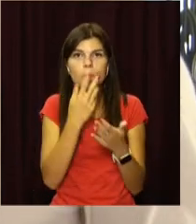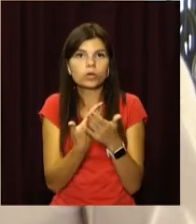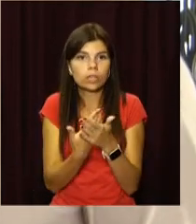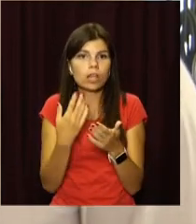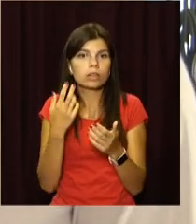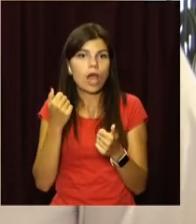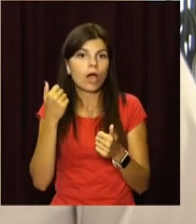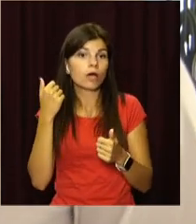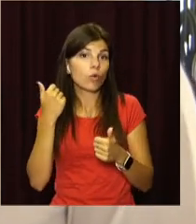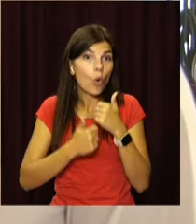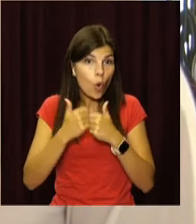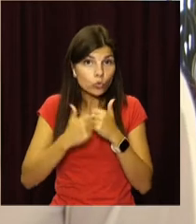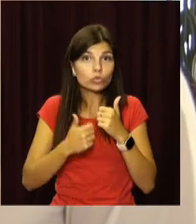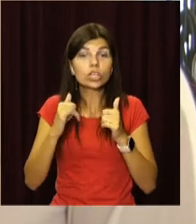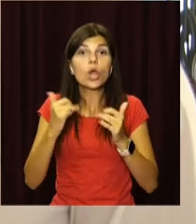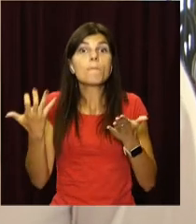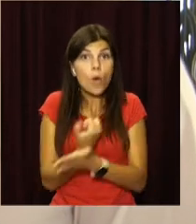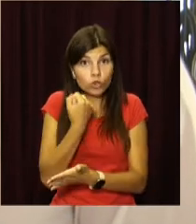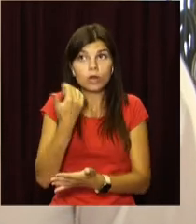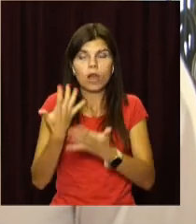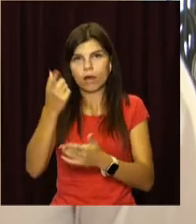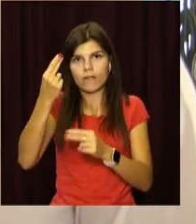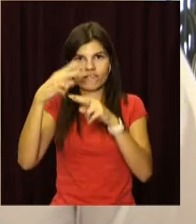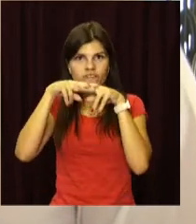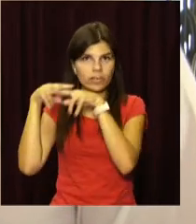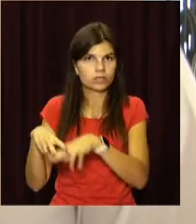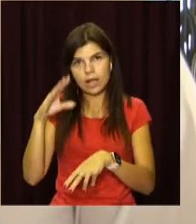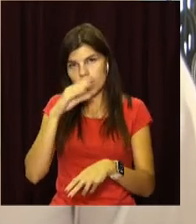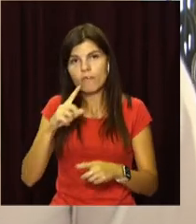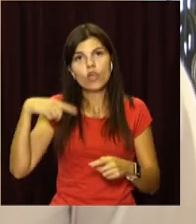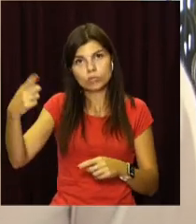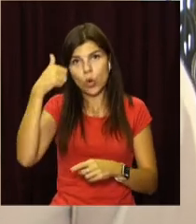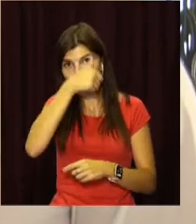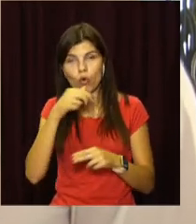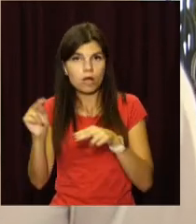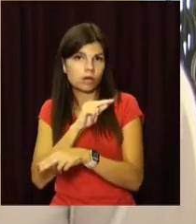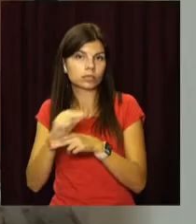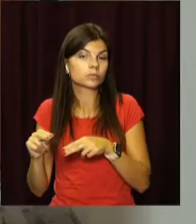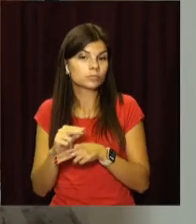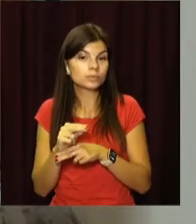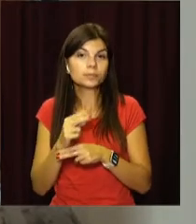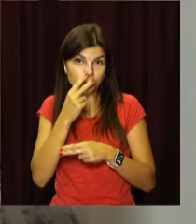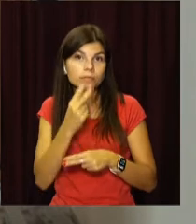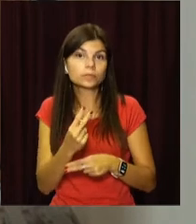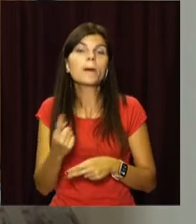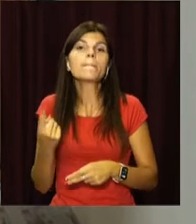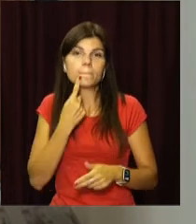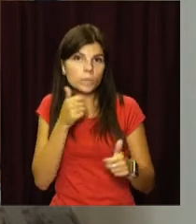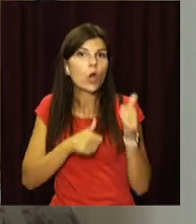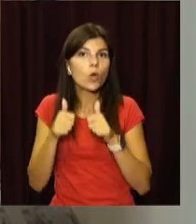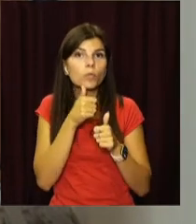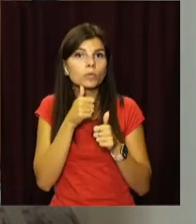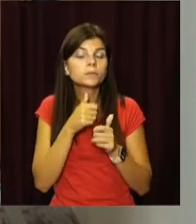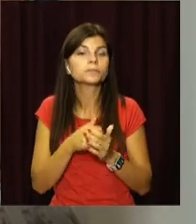вони зможуть також отримати перемогу, ми зможемо отримати фінансування у наступному році по їх реконструкції. Представники ПРООН відзначають, з